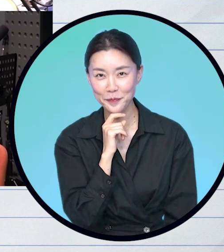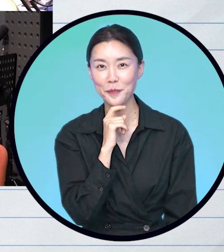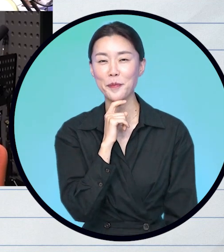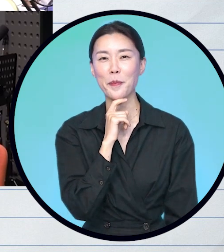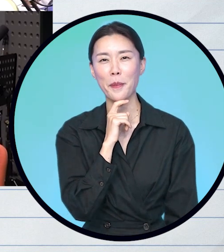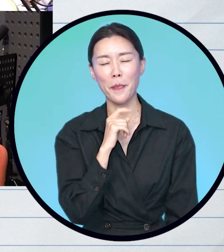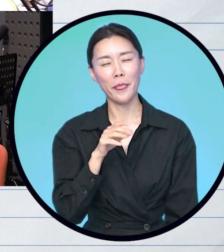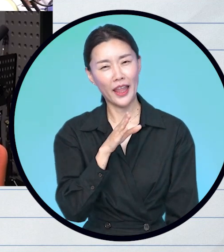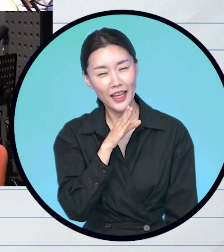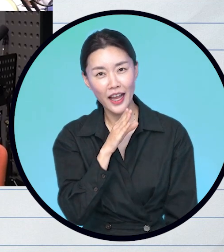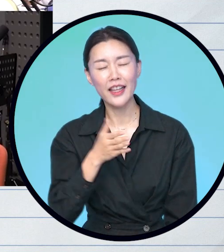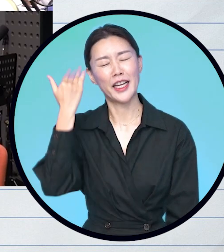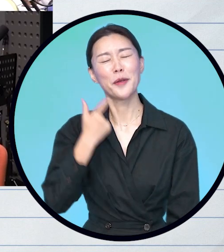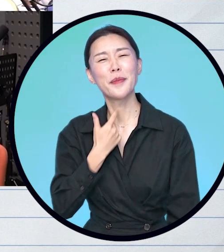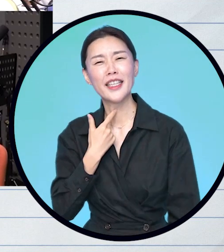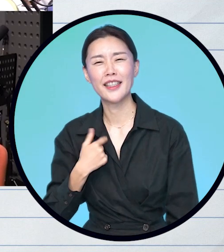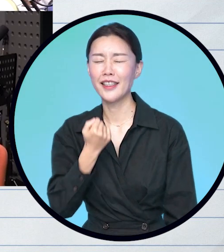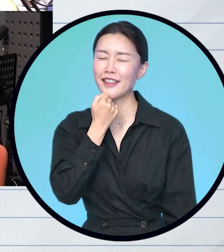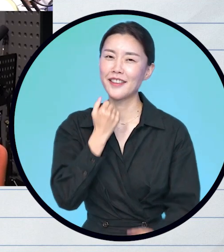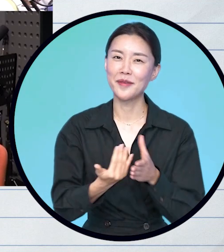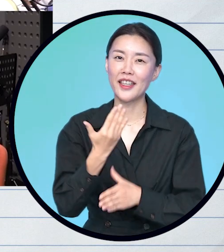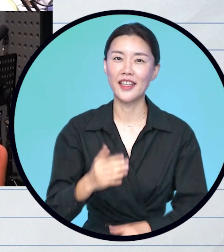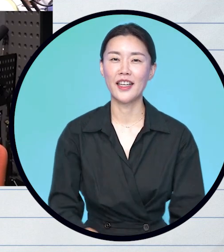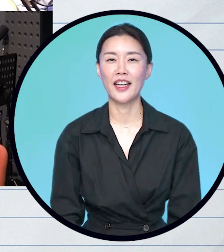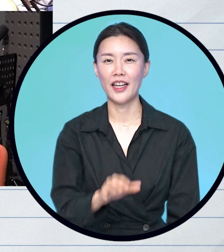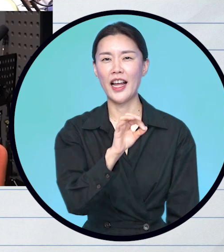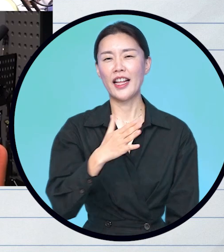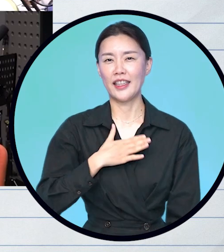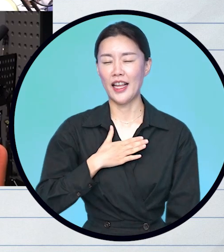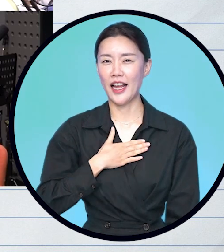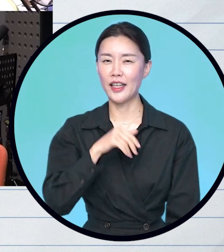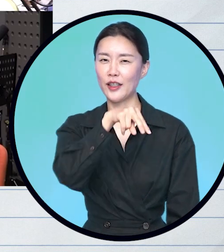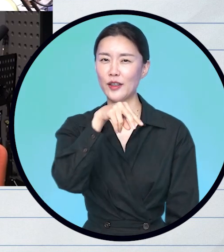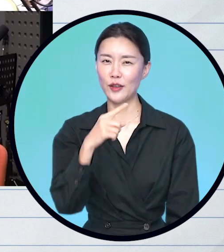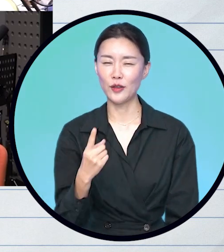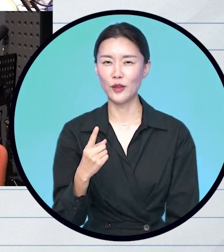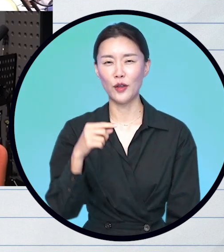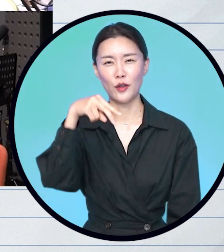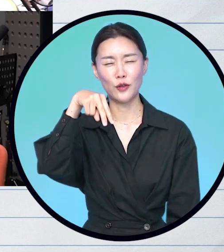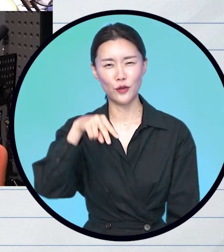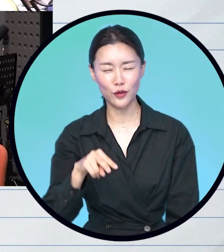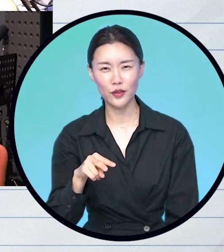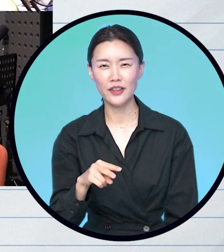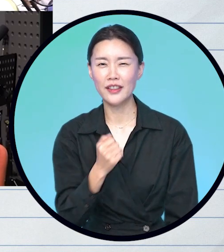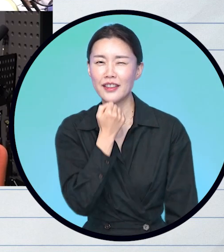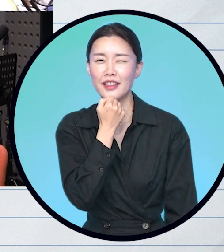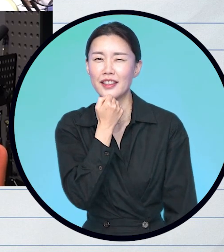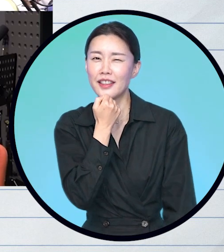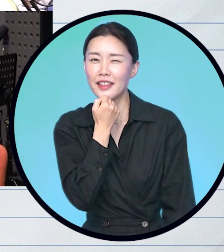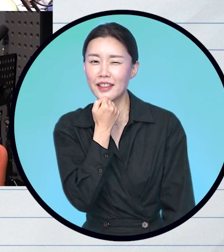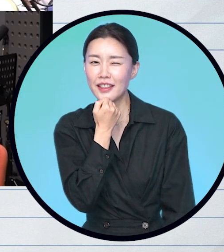아, 이거 좀 실제로 했다가 웃었거든요, 나. 네. 네. I'm so shocked.